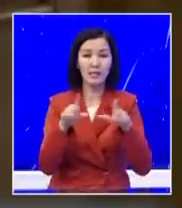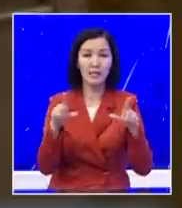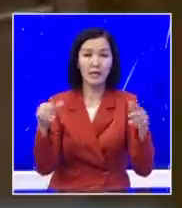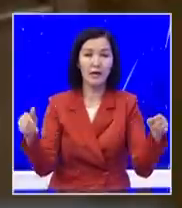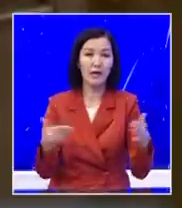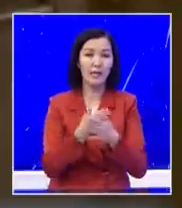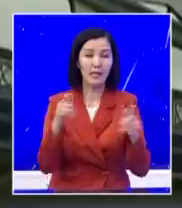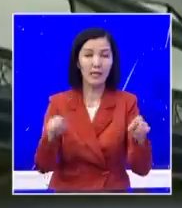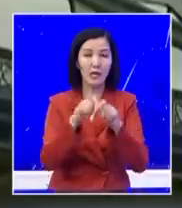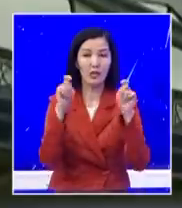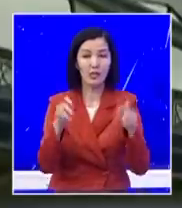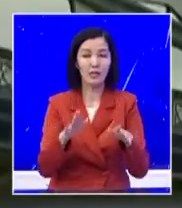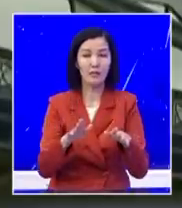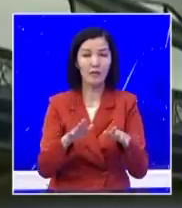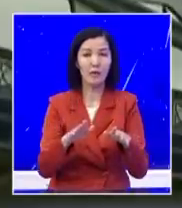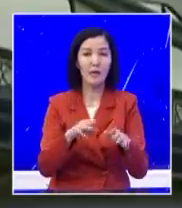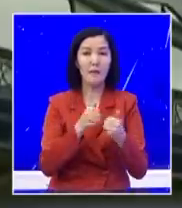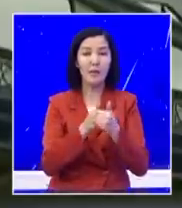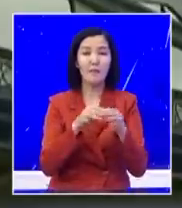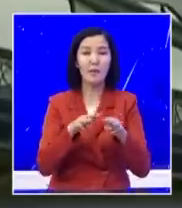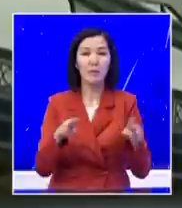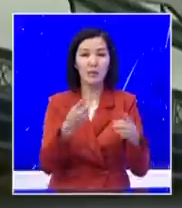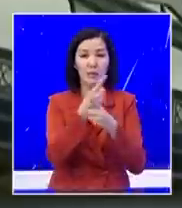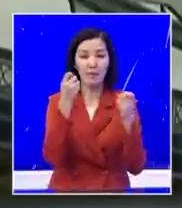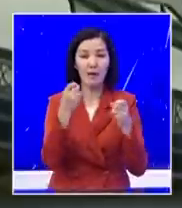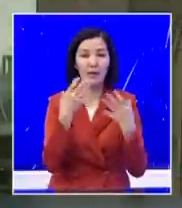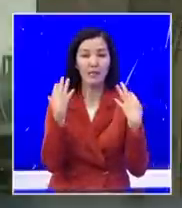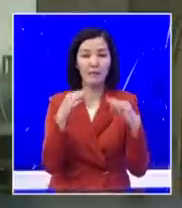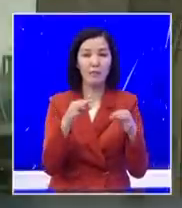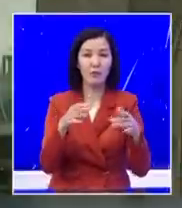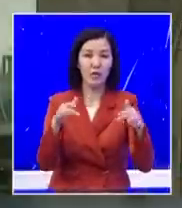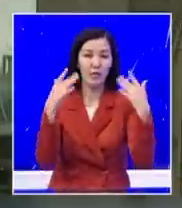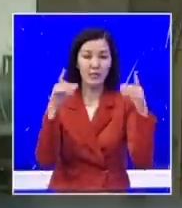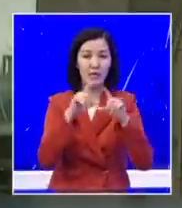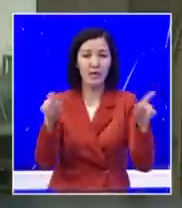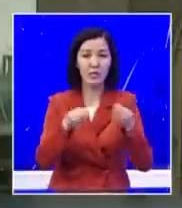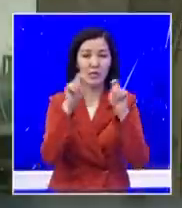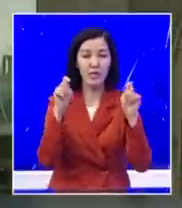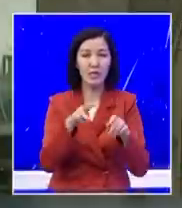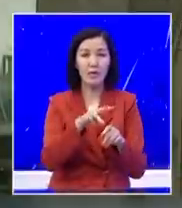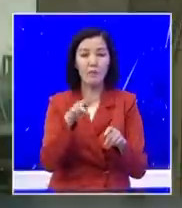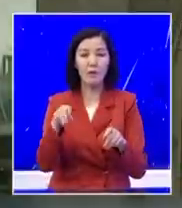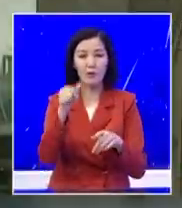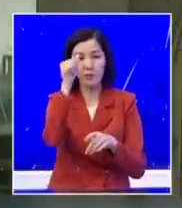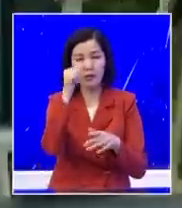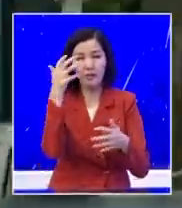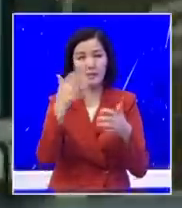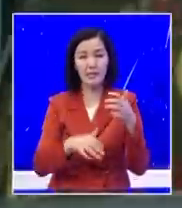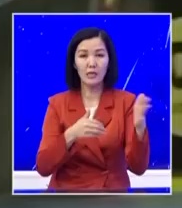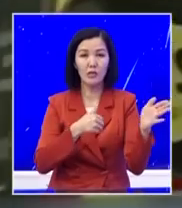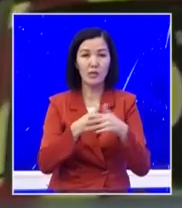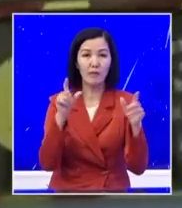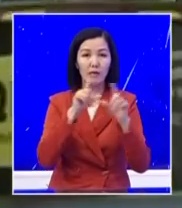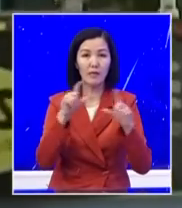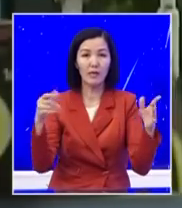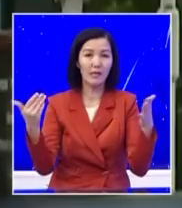елдің премьер-министрі Борис Джонсон хабарлады. Алғашында ашық аспан астындағы нысандар ашылады, ал маусым айының ортасында жабық ғимараттағы